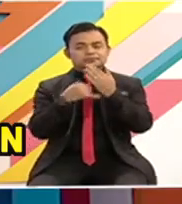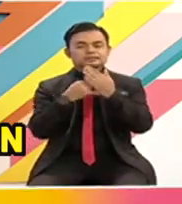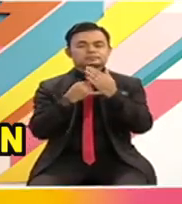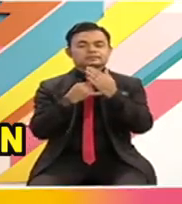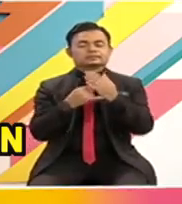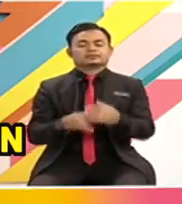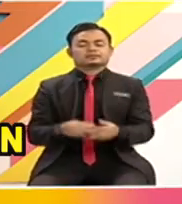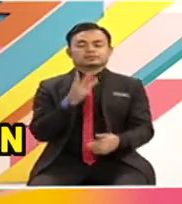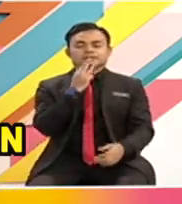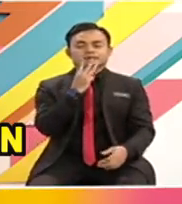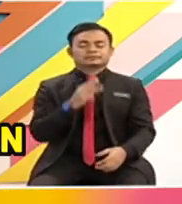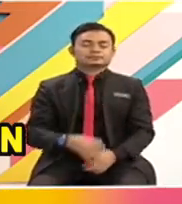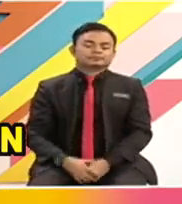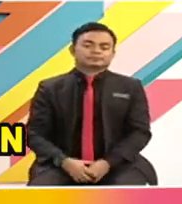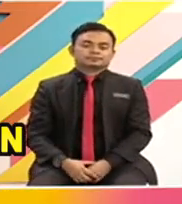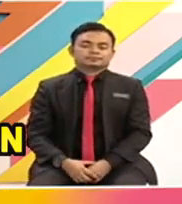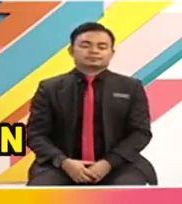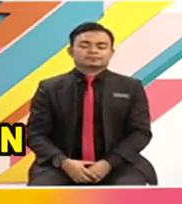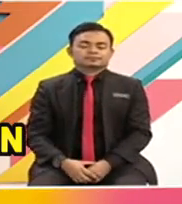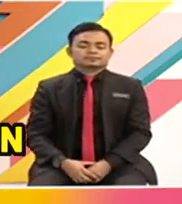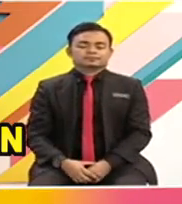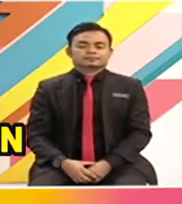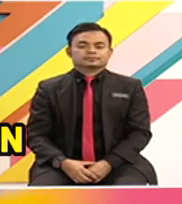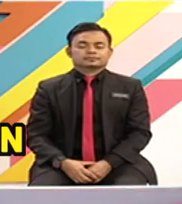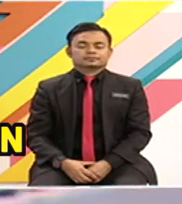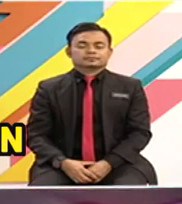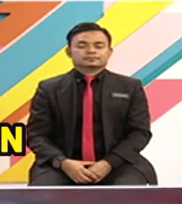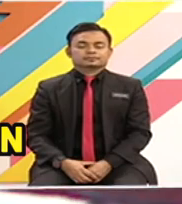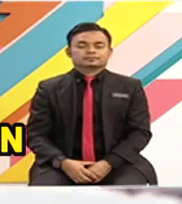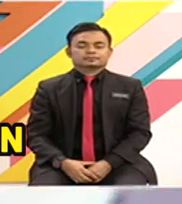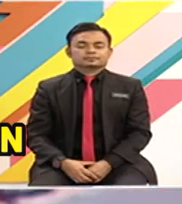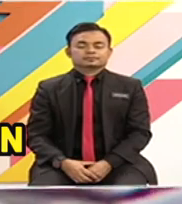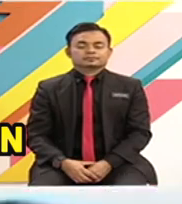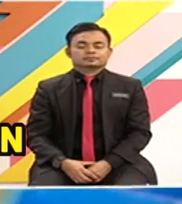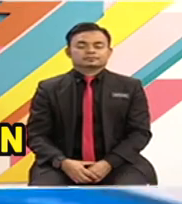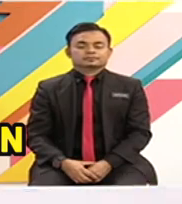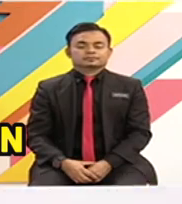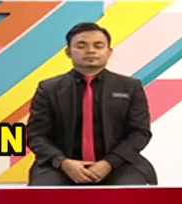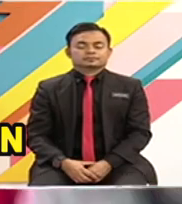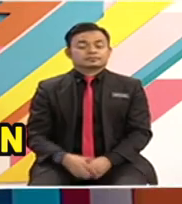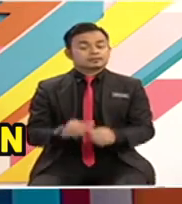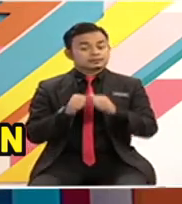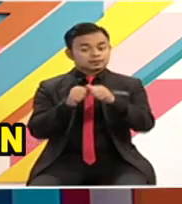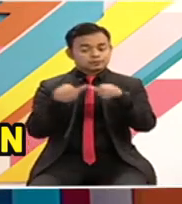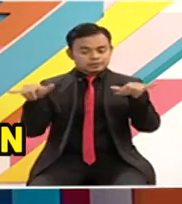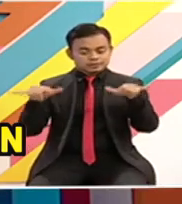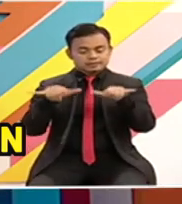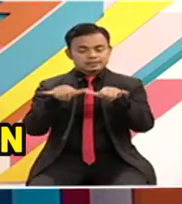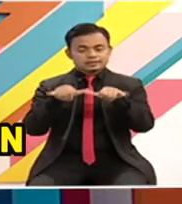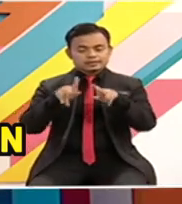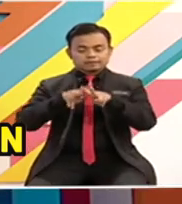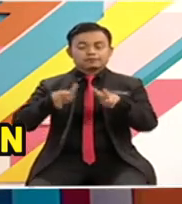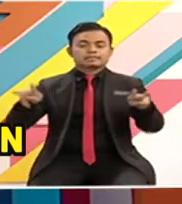Ken tapi janganlah pula kenfas besar kita letak Wani sebanyak ini saja nanti tak cukup untuk Meliput ikan